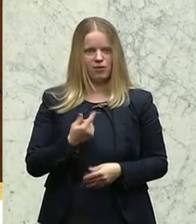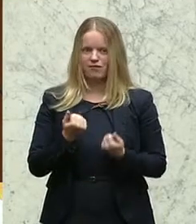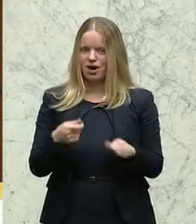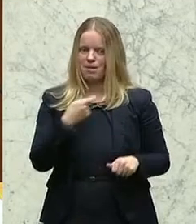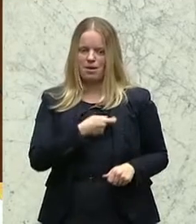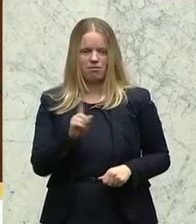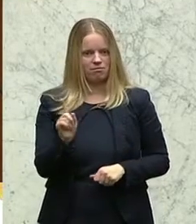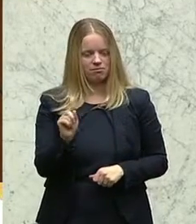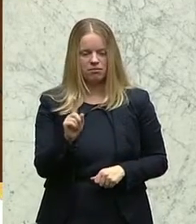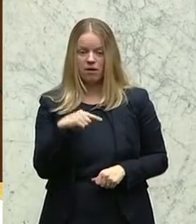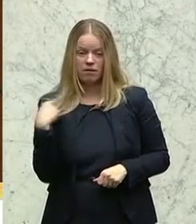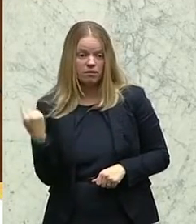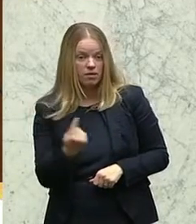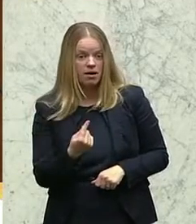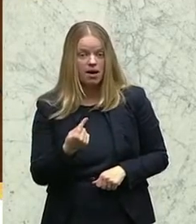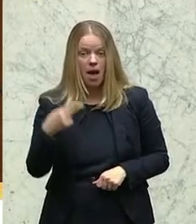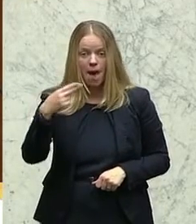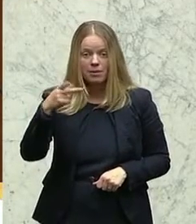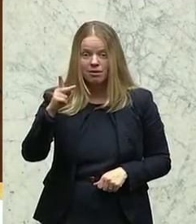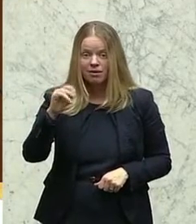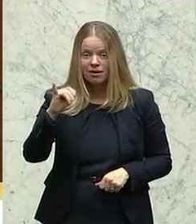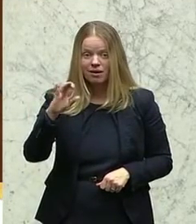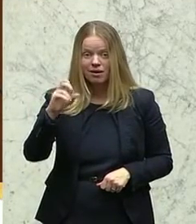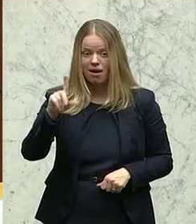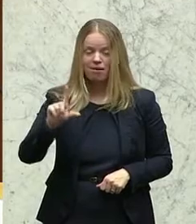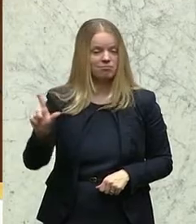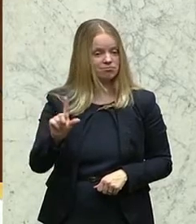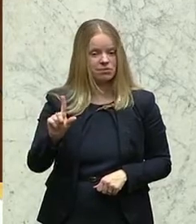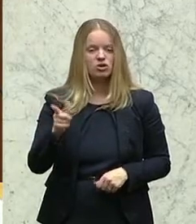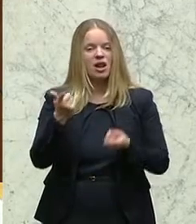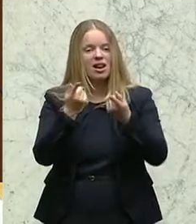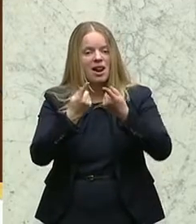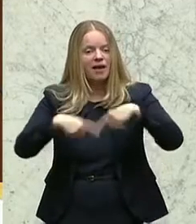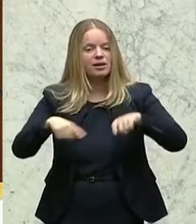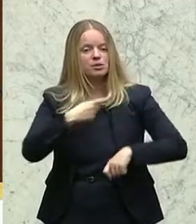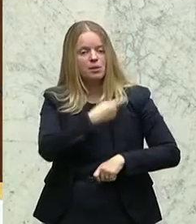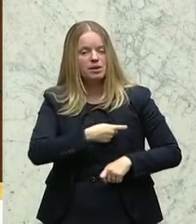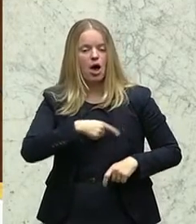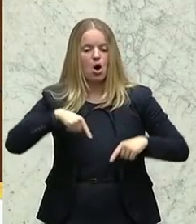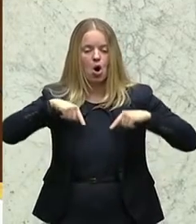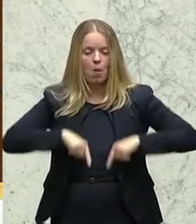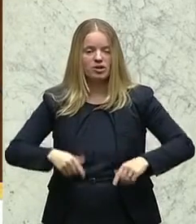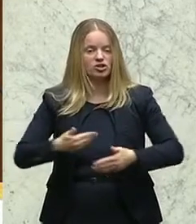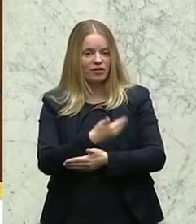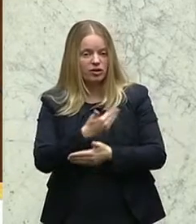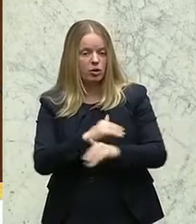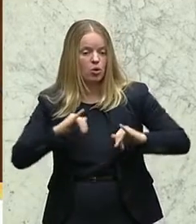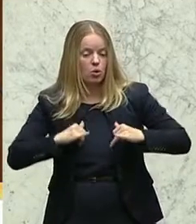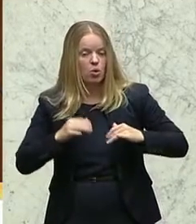Partei, kommt nicht von unserem Herbert Kickl, kommt vom Landesparteiobmann, Stellvertreter der ÖVP in Tirol,